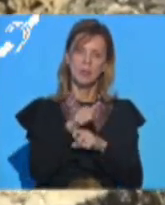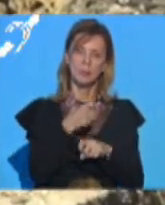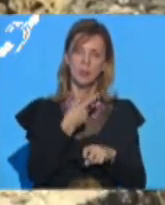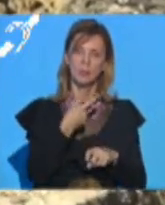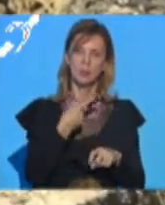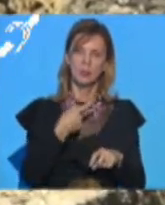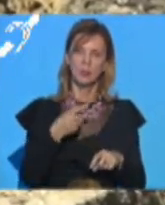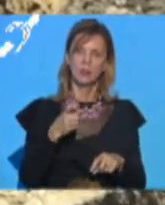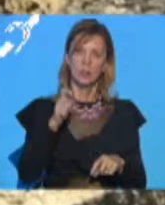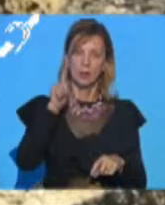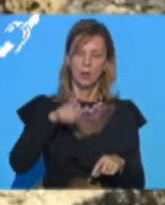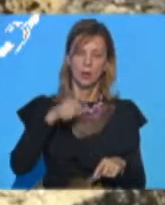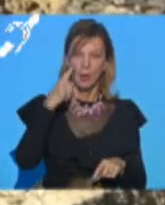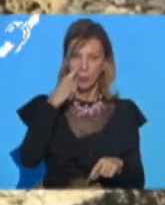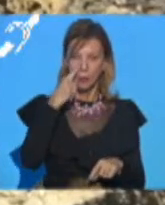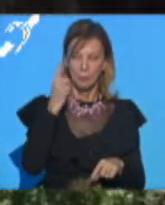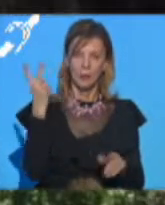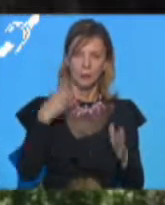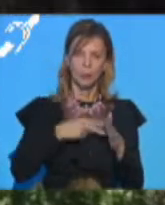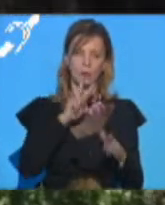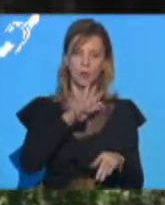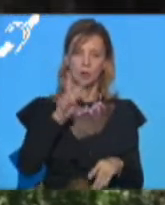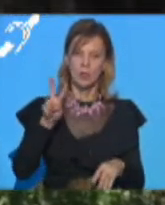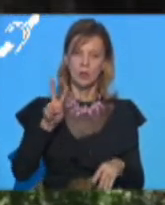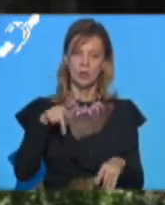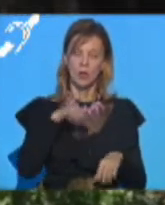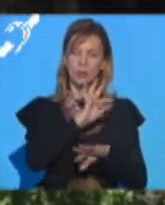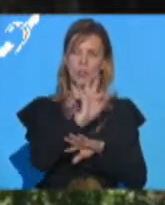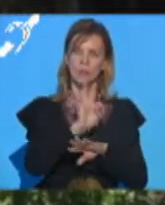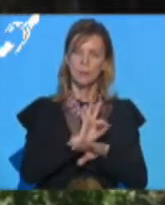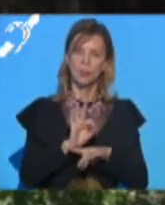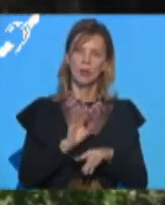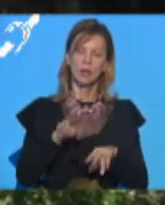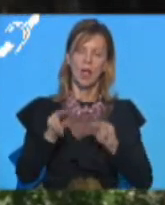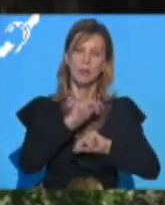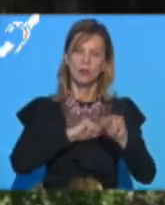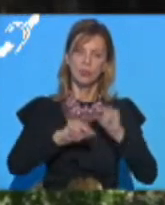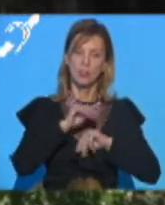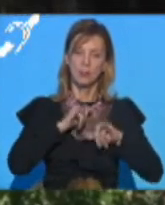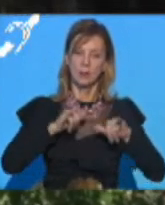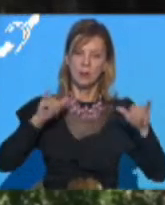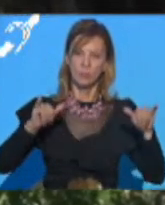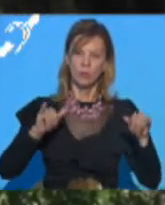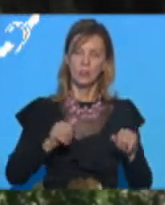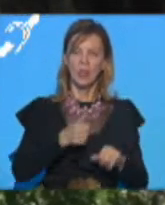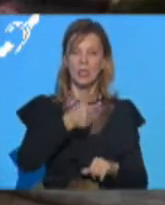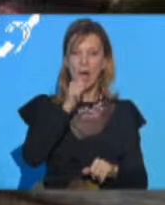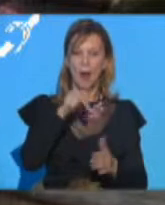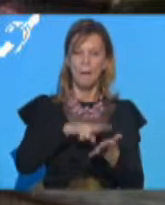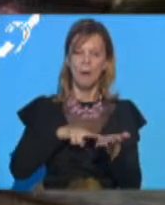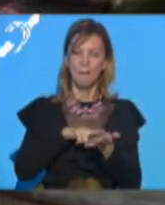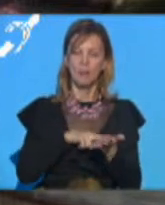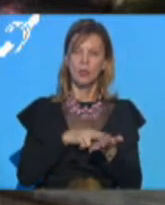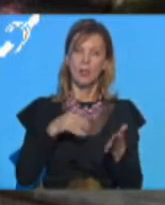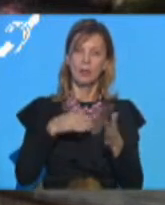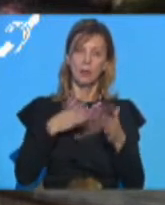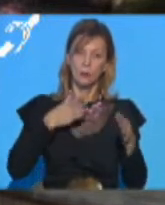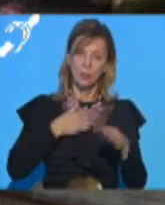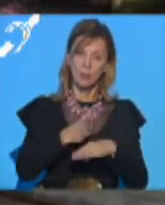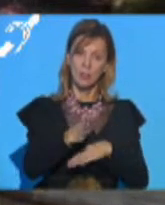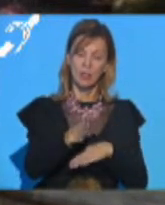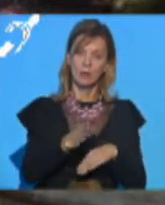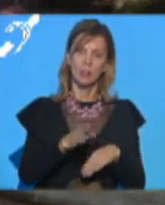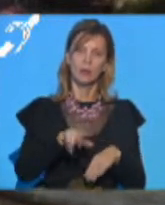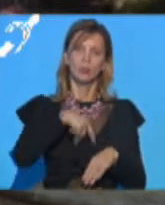noiembrie 2022. Proiectul implementat de Asociația de Dezvoltare Intracomunitară APA Vâlcea ar trebui să se implementeze în